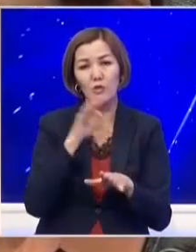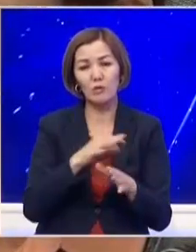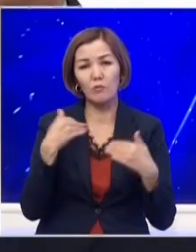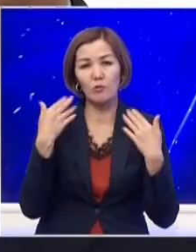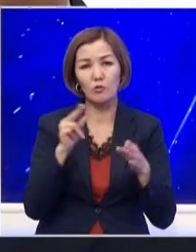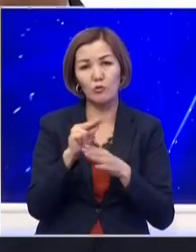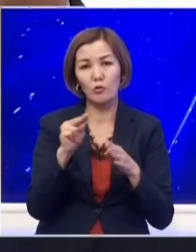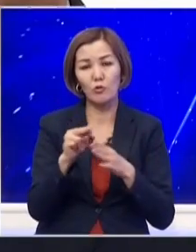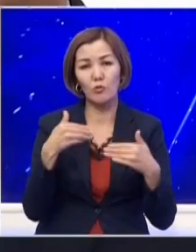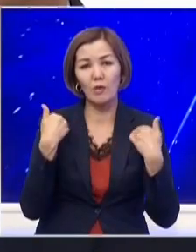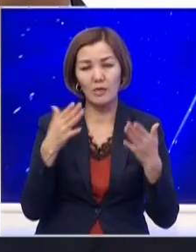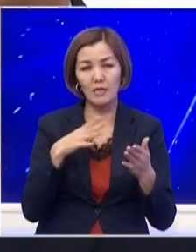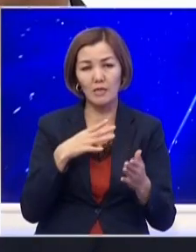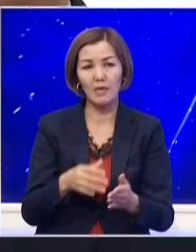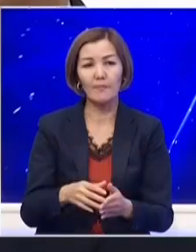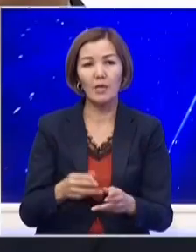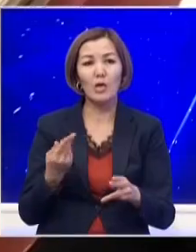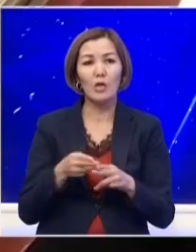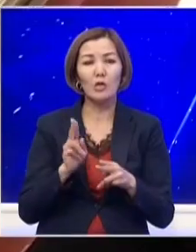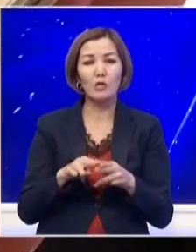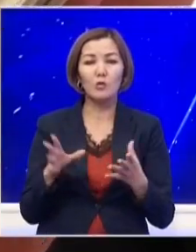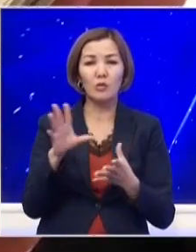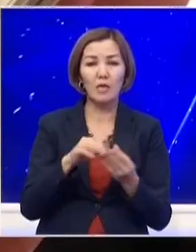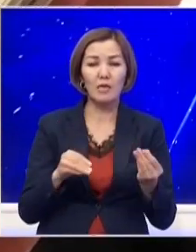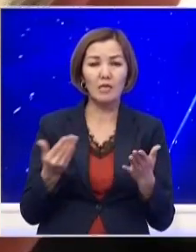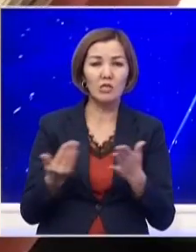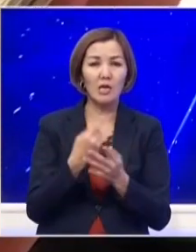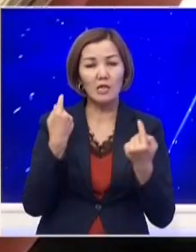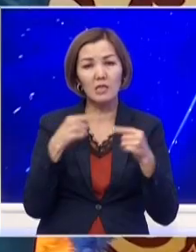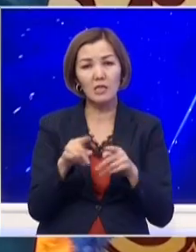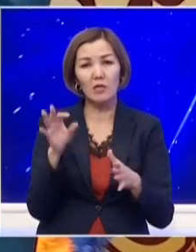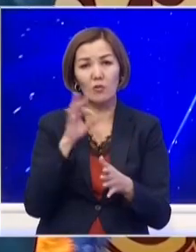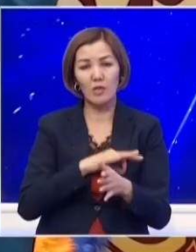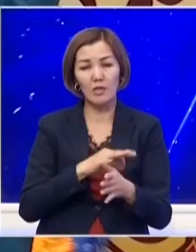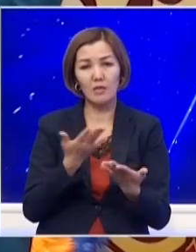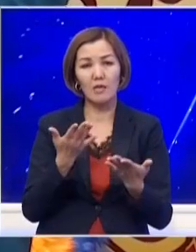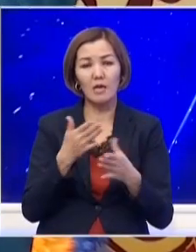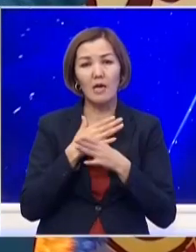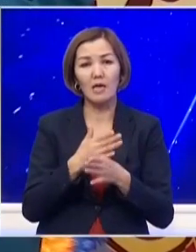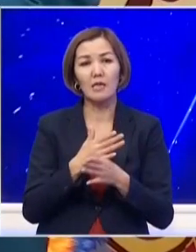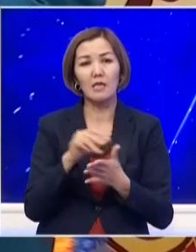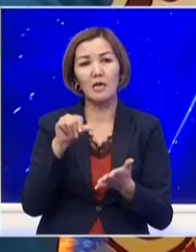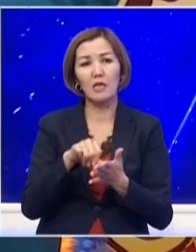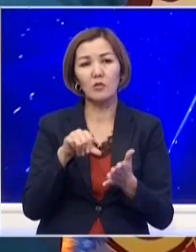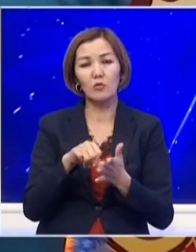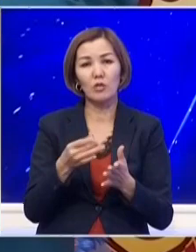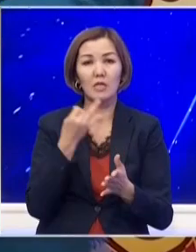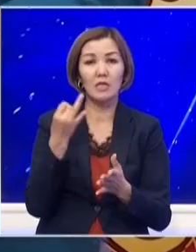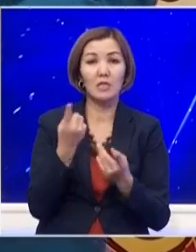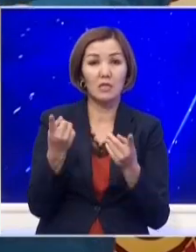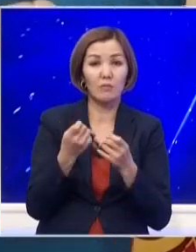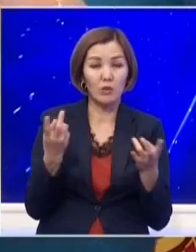жолдарын үйретуге бағытталып отыр. Мұнымен қоса заманауи жаңа технология элементтерін пайдалану арқылы қатысушыларды қызықтыру